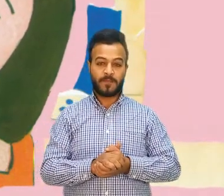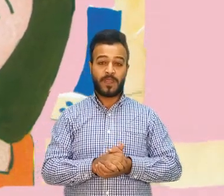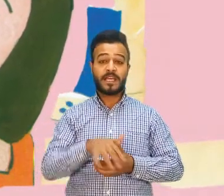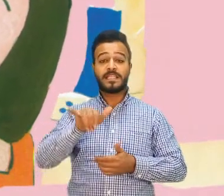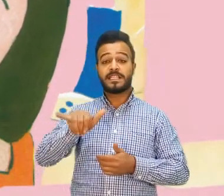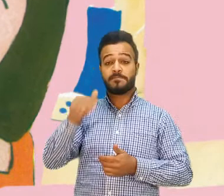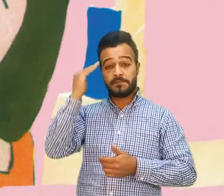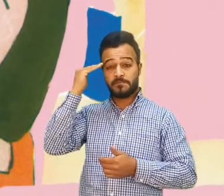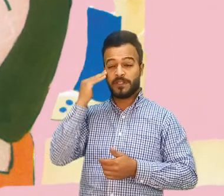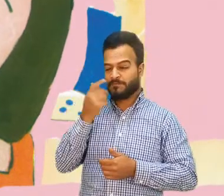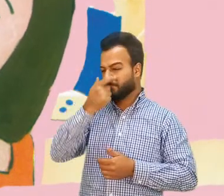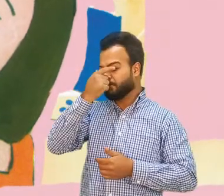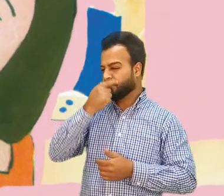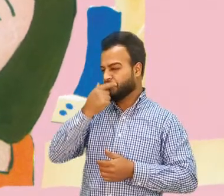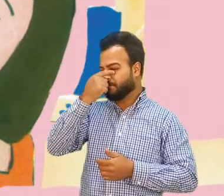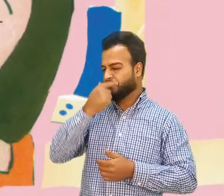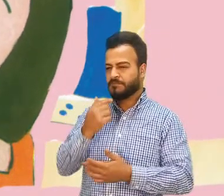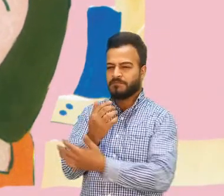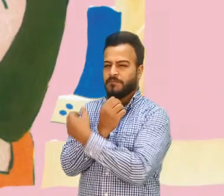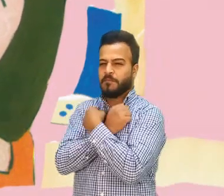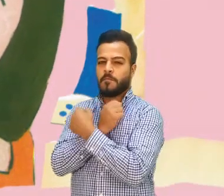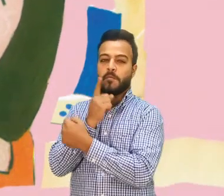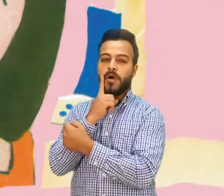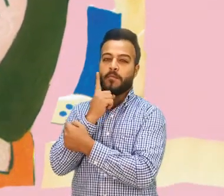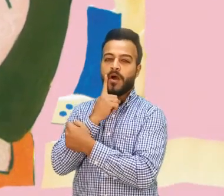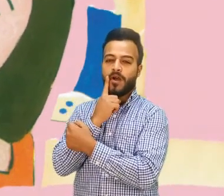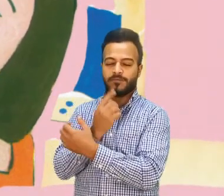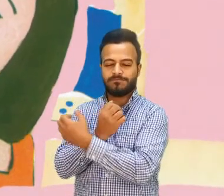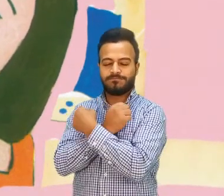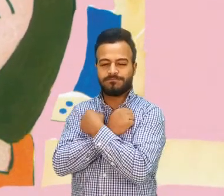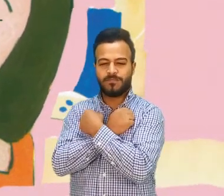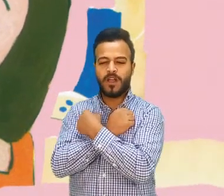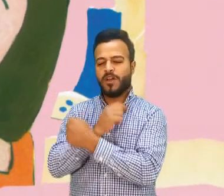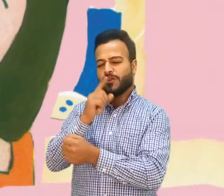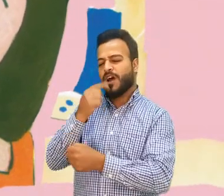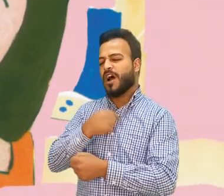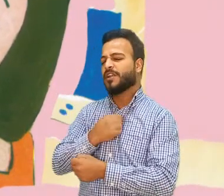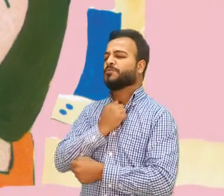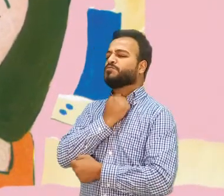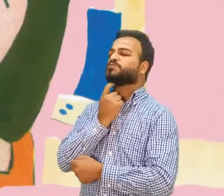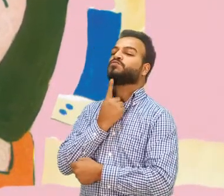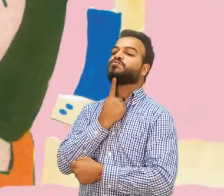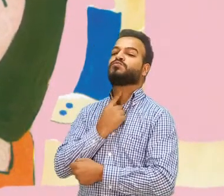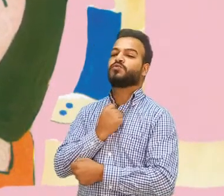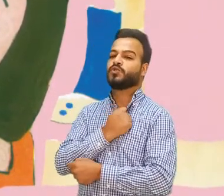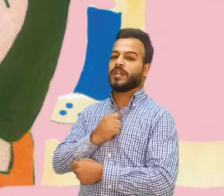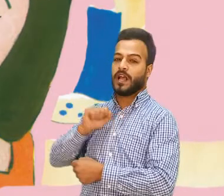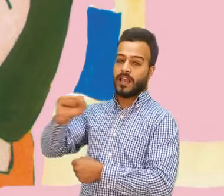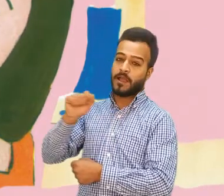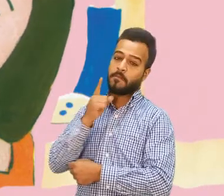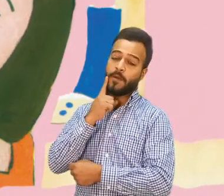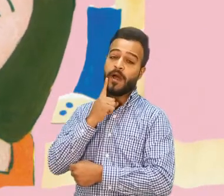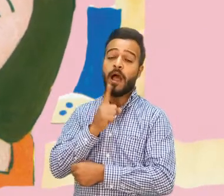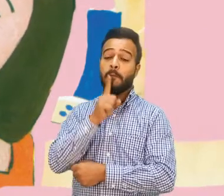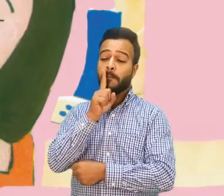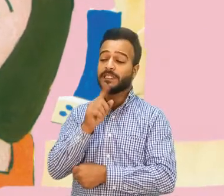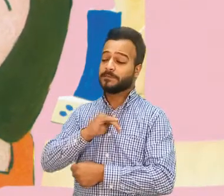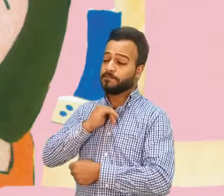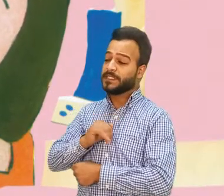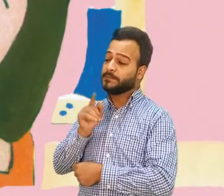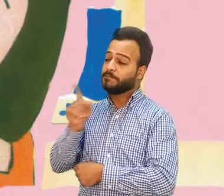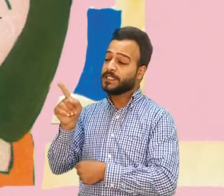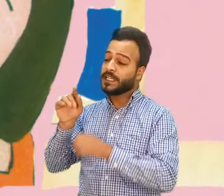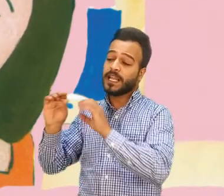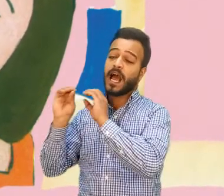بكت ياسمين وهي تعانق أمها: سأشتاق لك يا ماما، لكني أريد منك